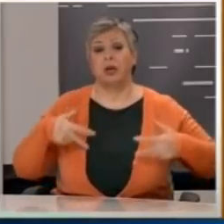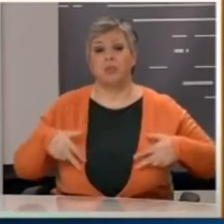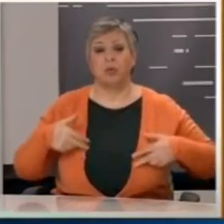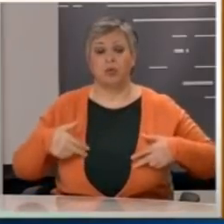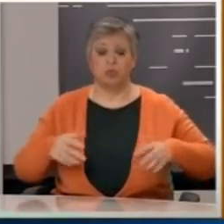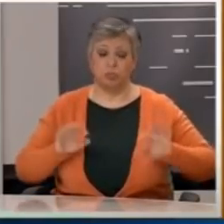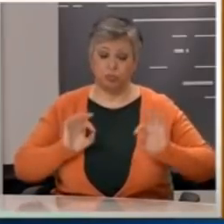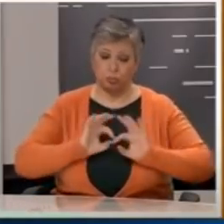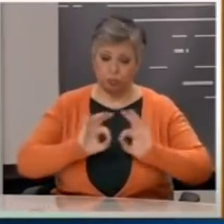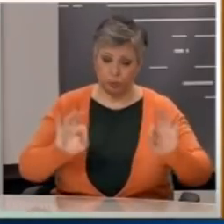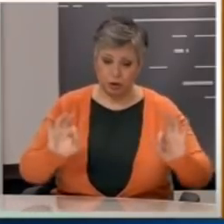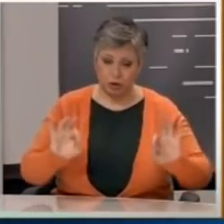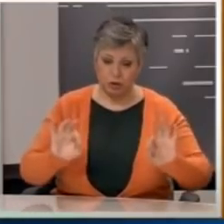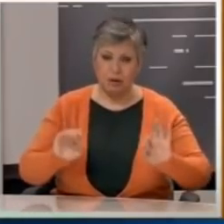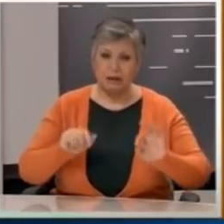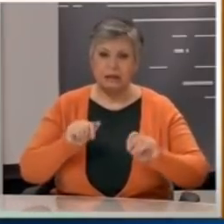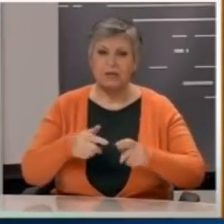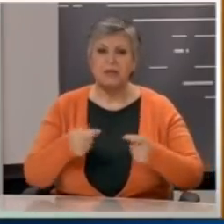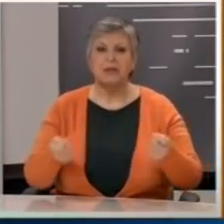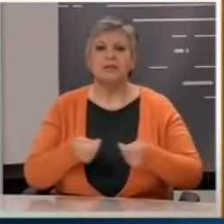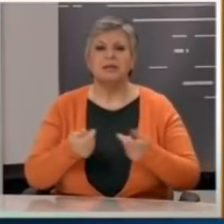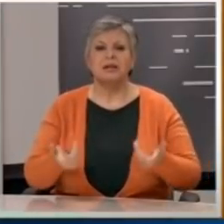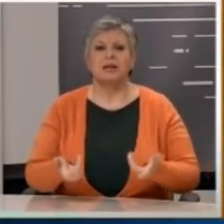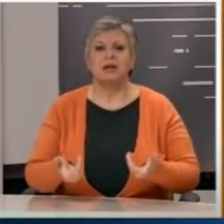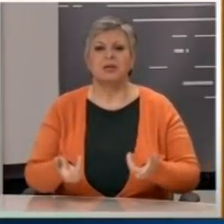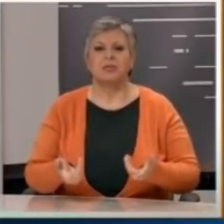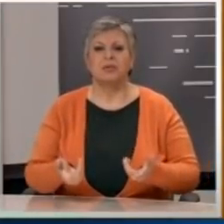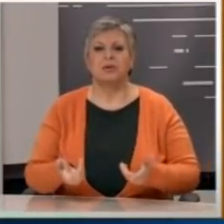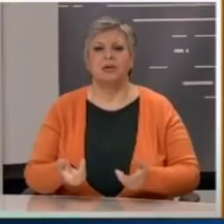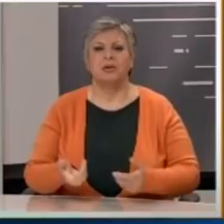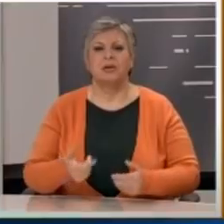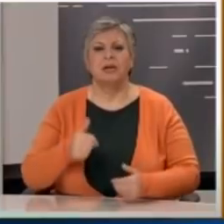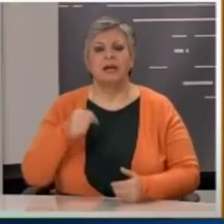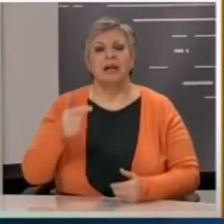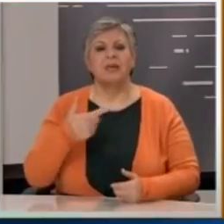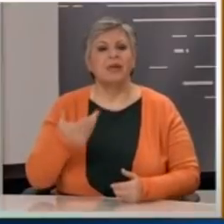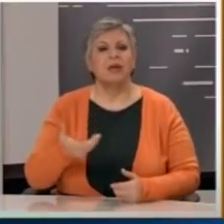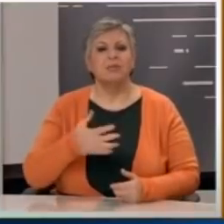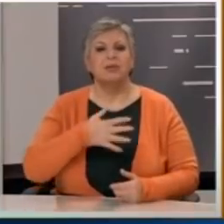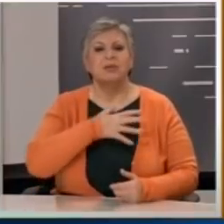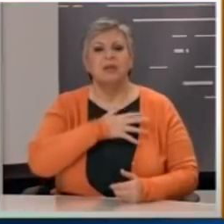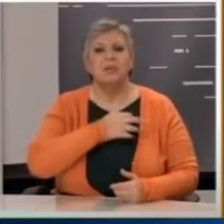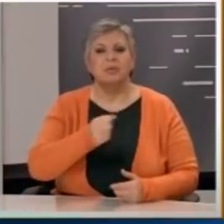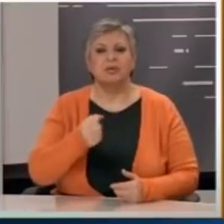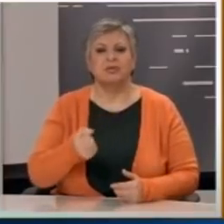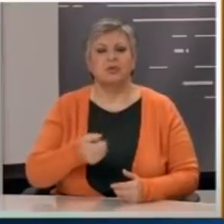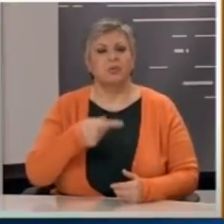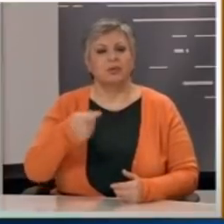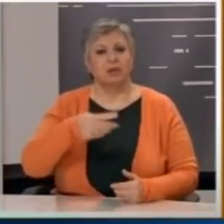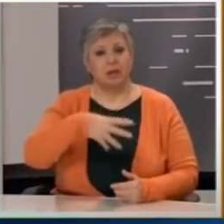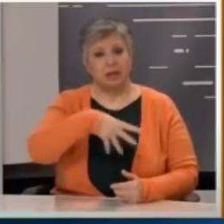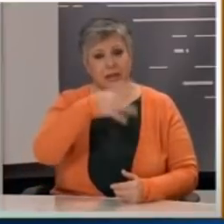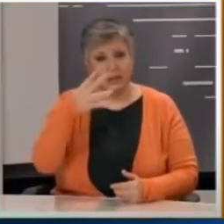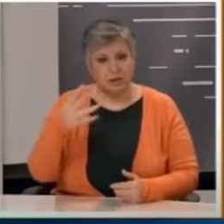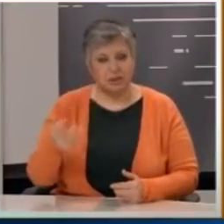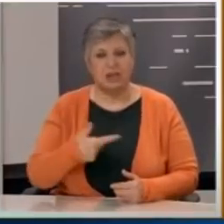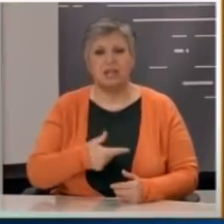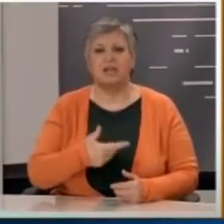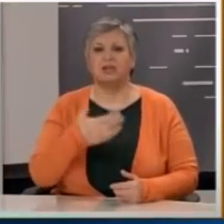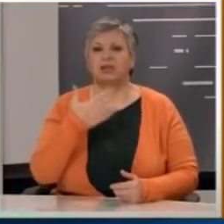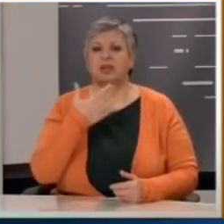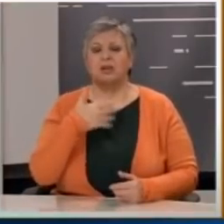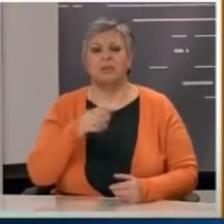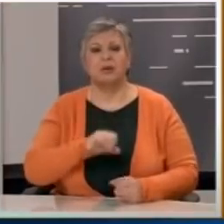τα πάρει. Γι' αυτό πρέπει να εμπιστευτούμε. Αντί να εμπιστευόμαστε τον Σιριζαίο Υπουργό ή τον, και μετά